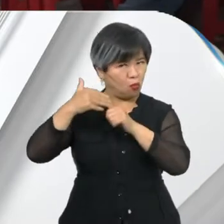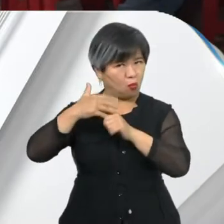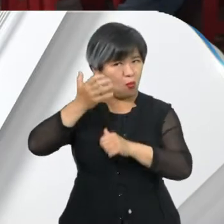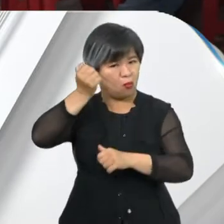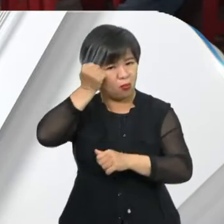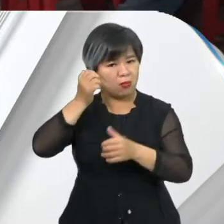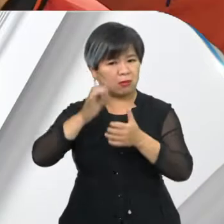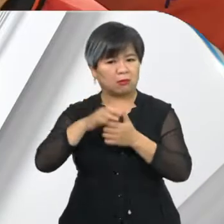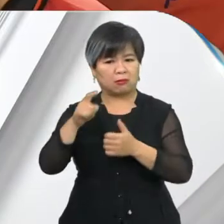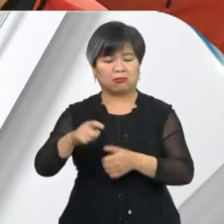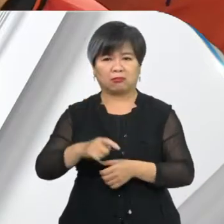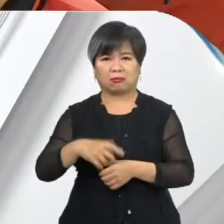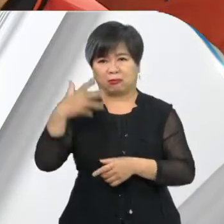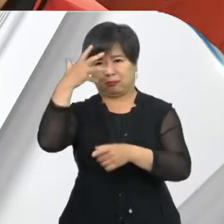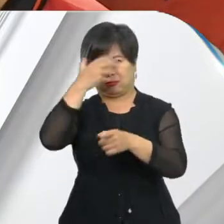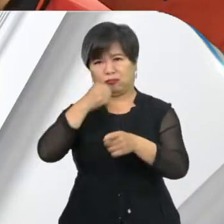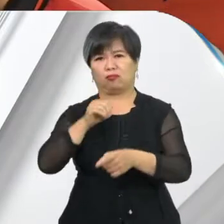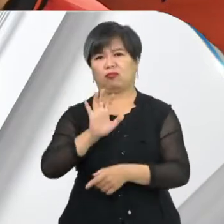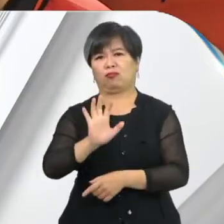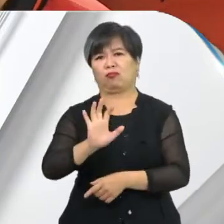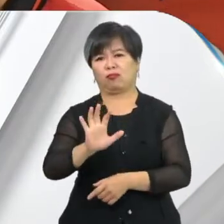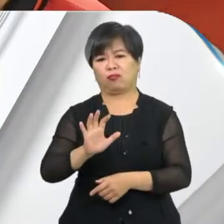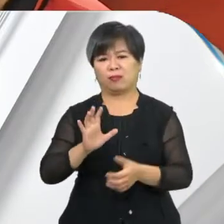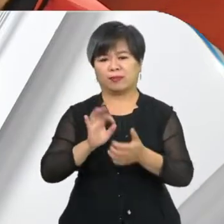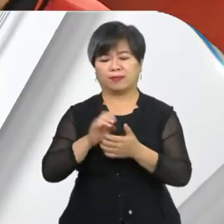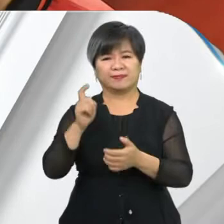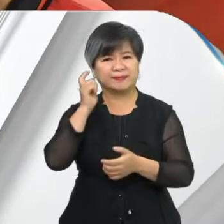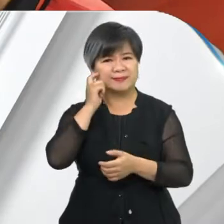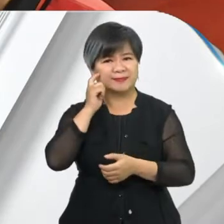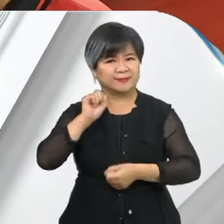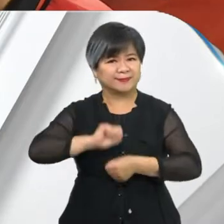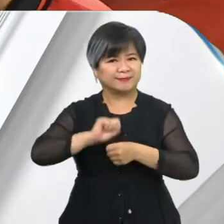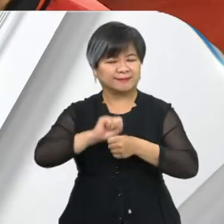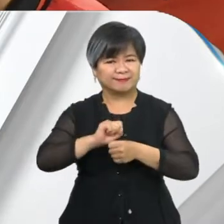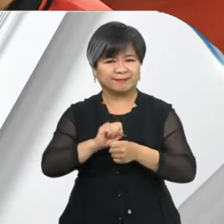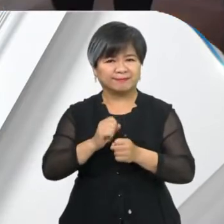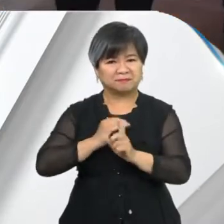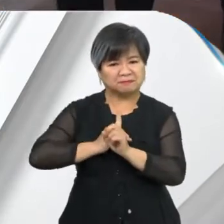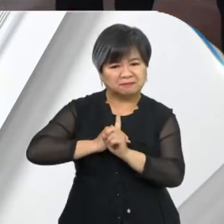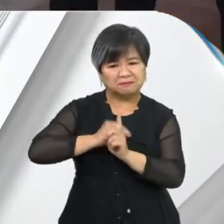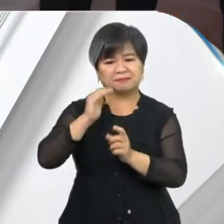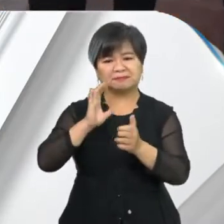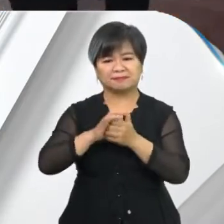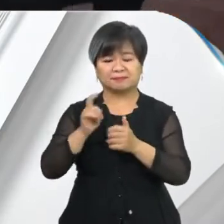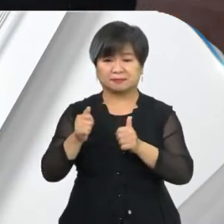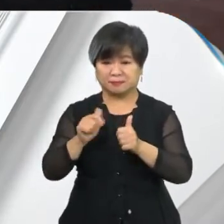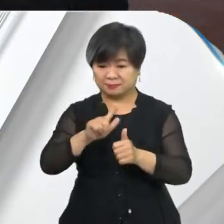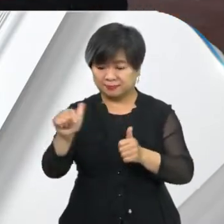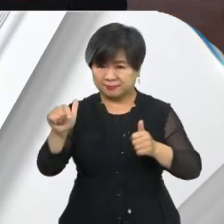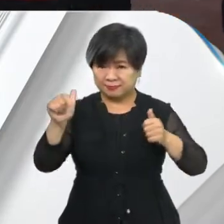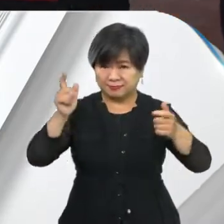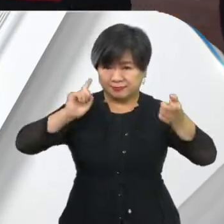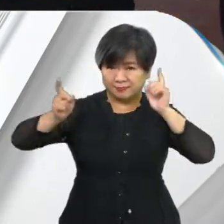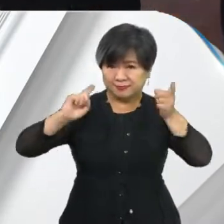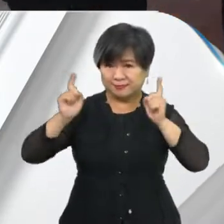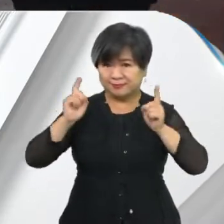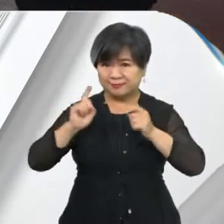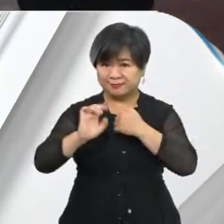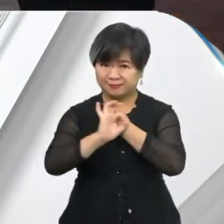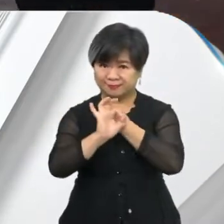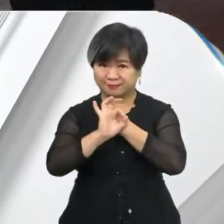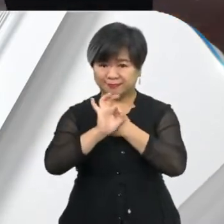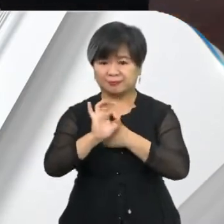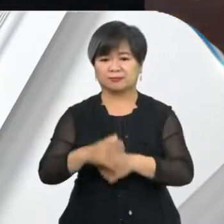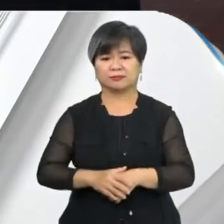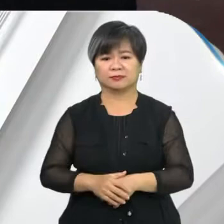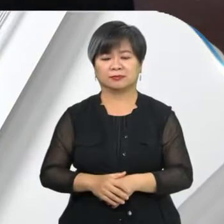是写诗卡太个老人家，为了提升好事效果，还要利用托起，也系搞游戏的方式，本好